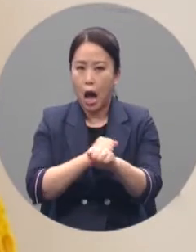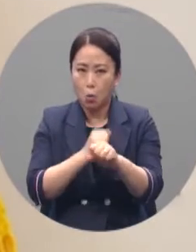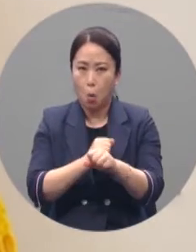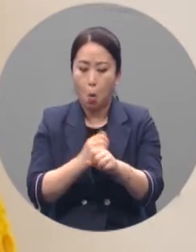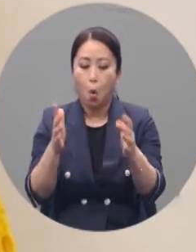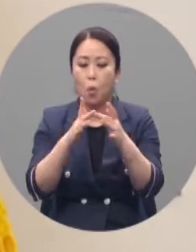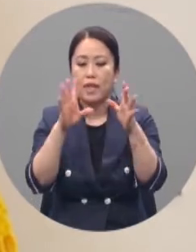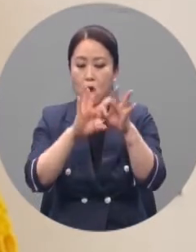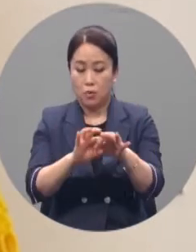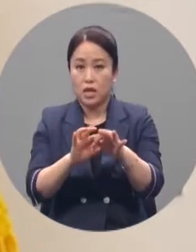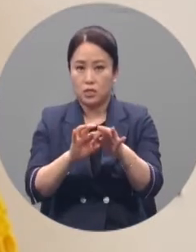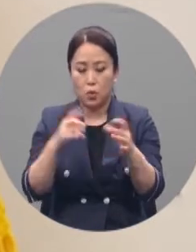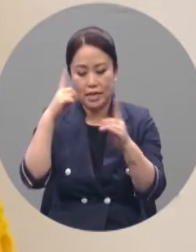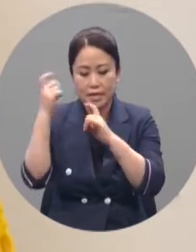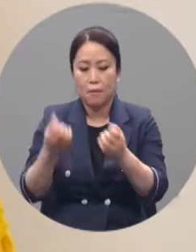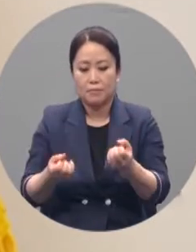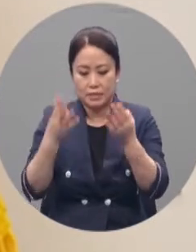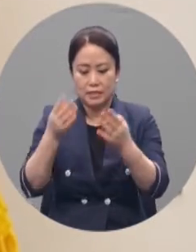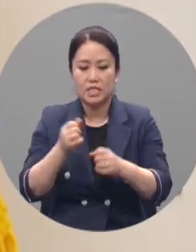광복절 경축사를 전할 예정입니다